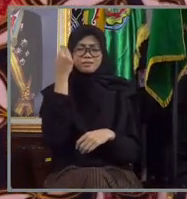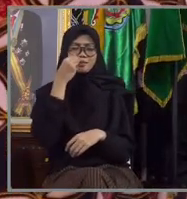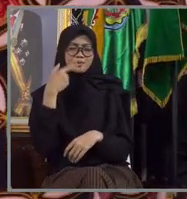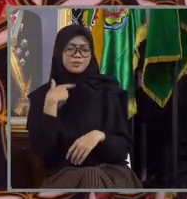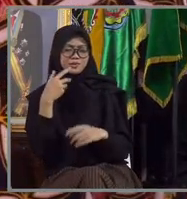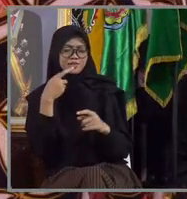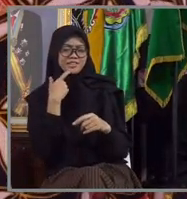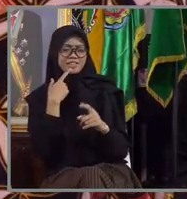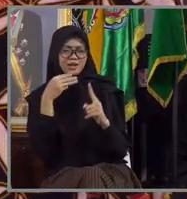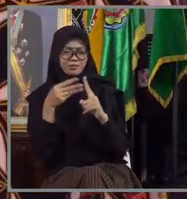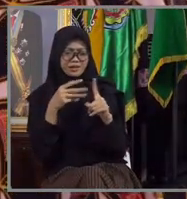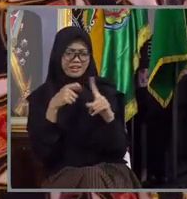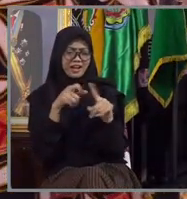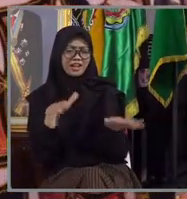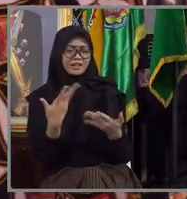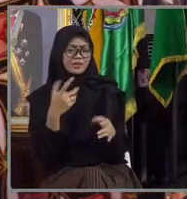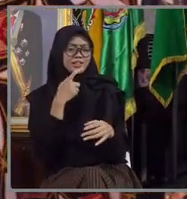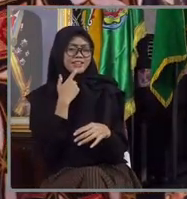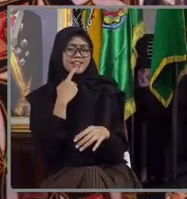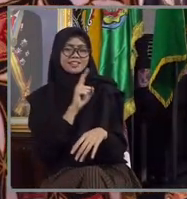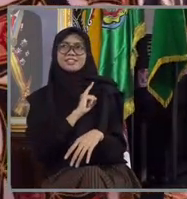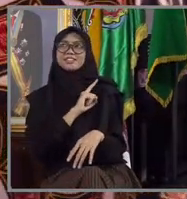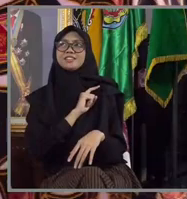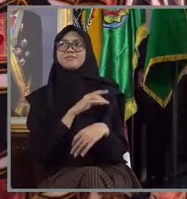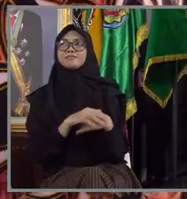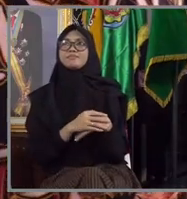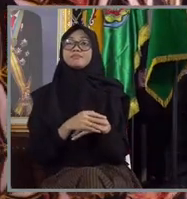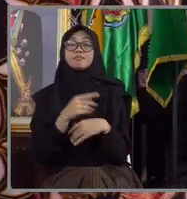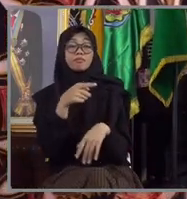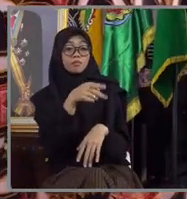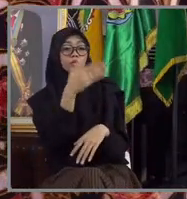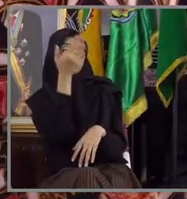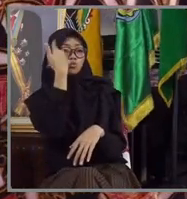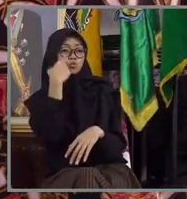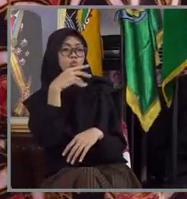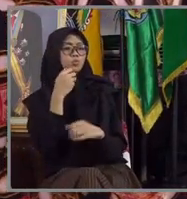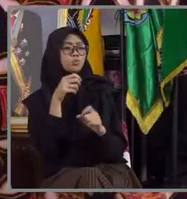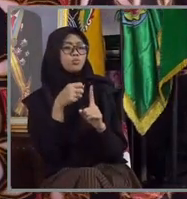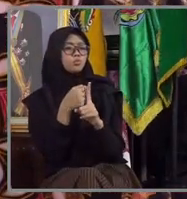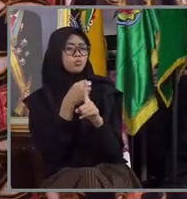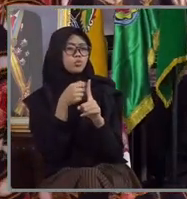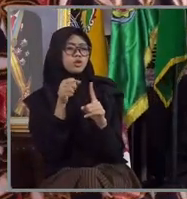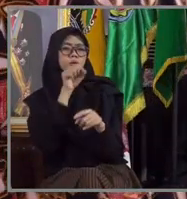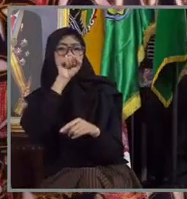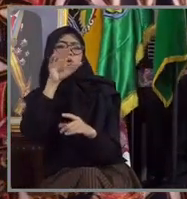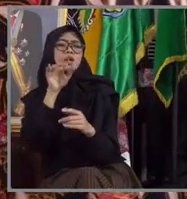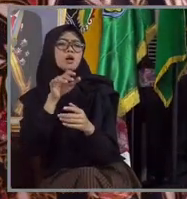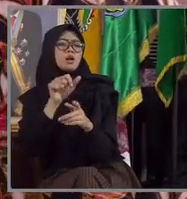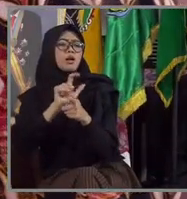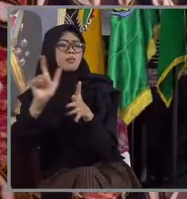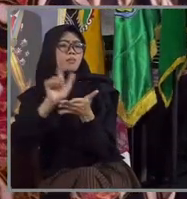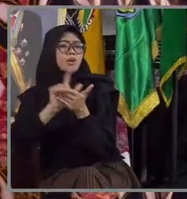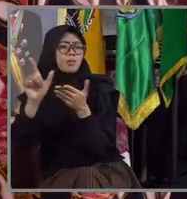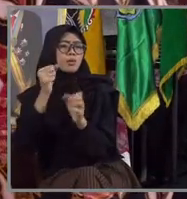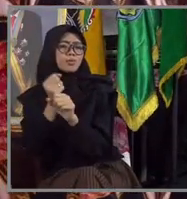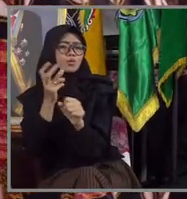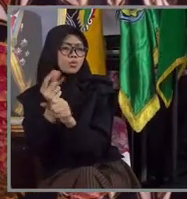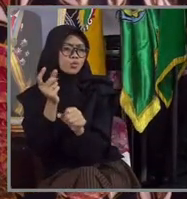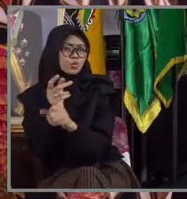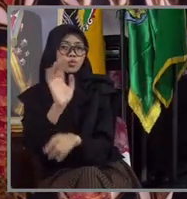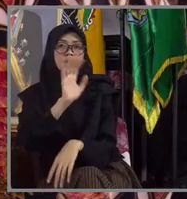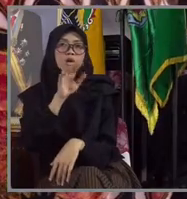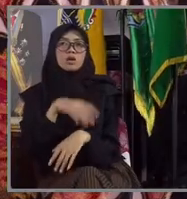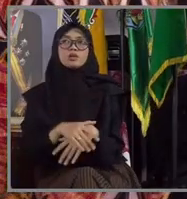banget oke terus buruk waktu kamu di-bully gitu Kamu ngomong sama guru nggak nggak nggak nggak